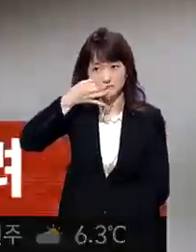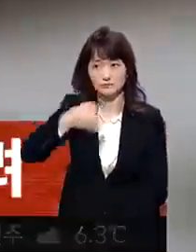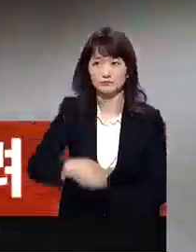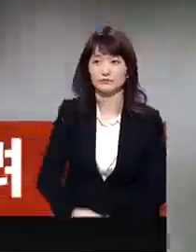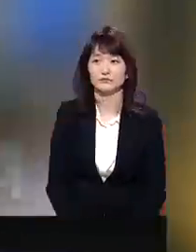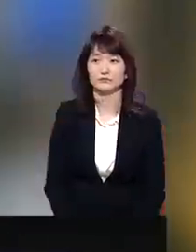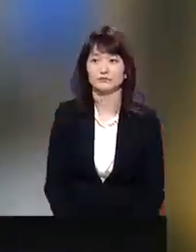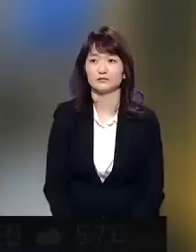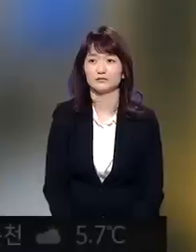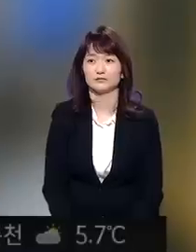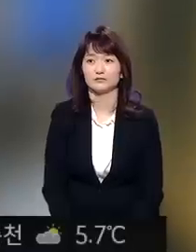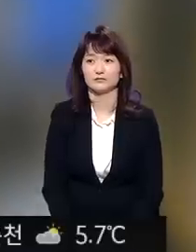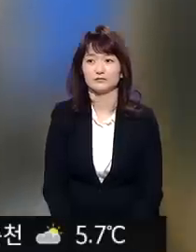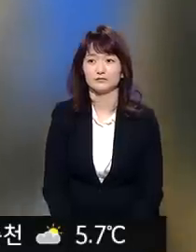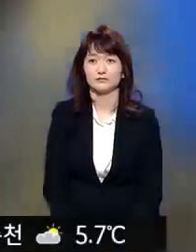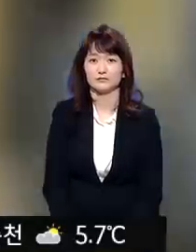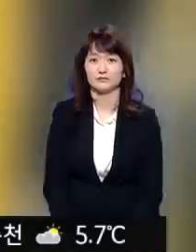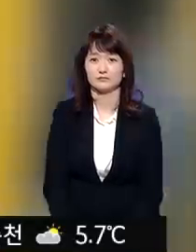보시죠.